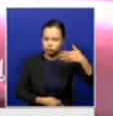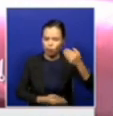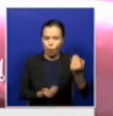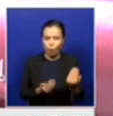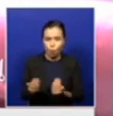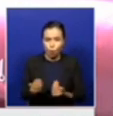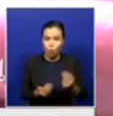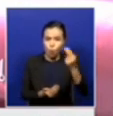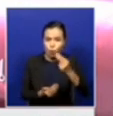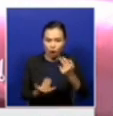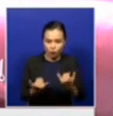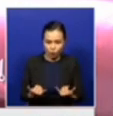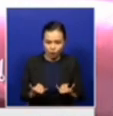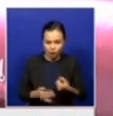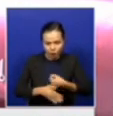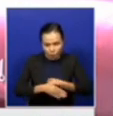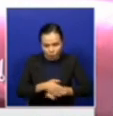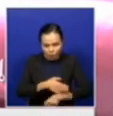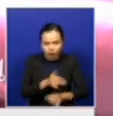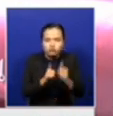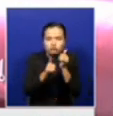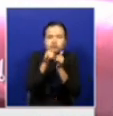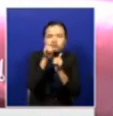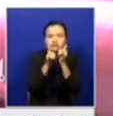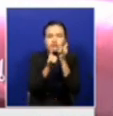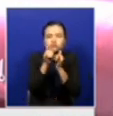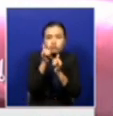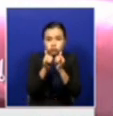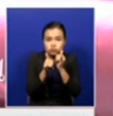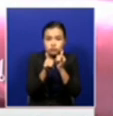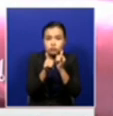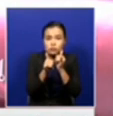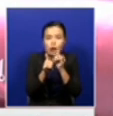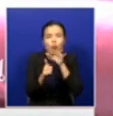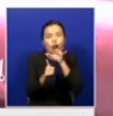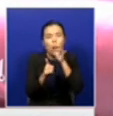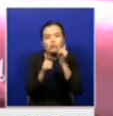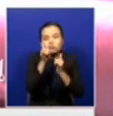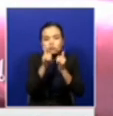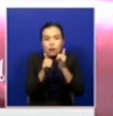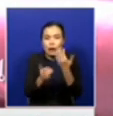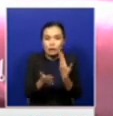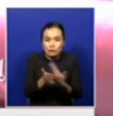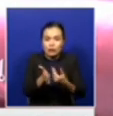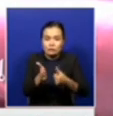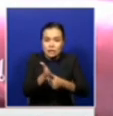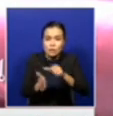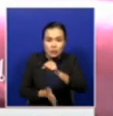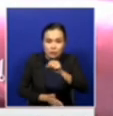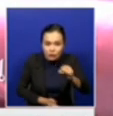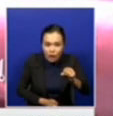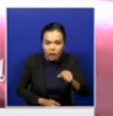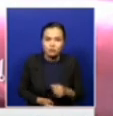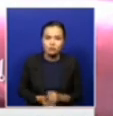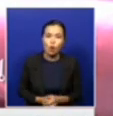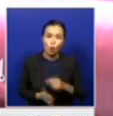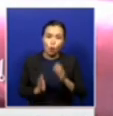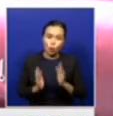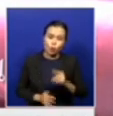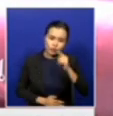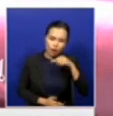ใหม่วันนี้ครับลืมตาอูแวะแวะออกมาก็พบกับหนี้เป็นแสนแหละครับคนไทยก็ต้องทำงานใช้ห